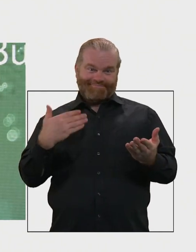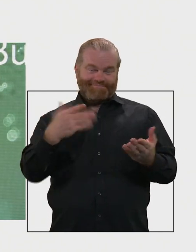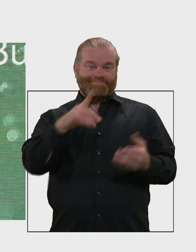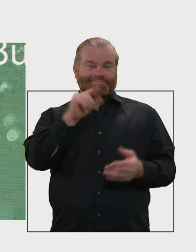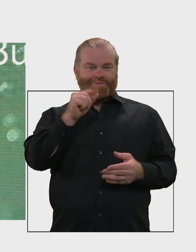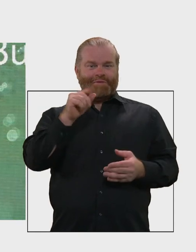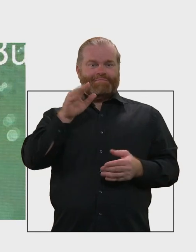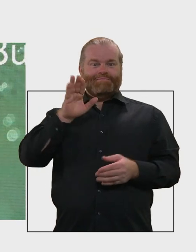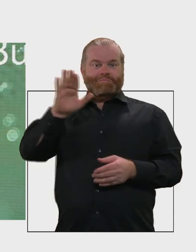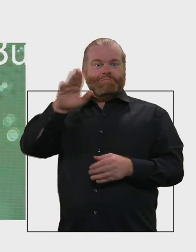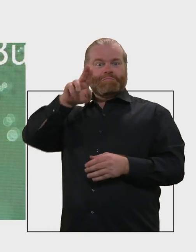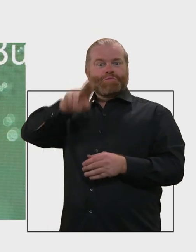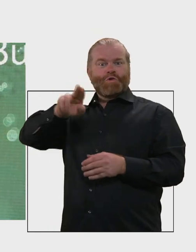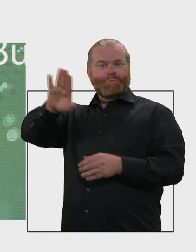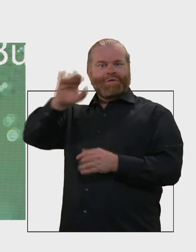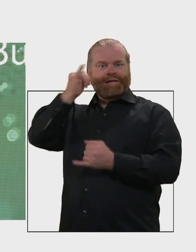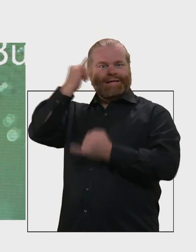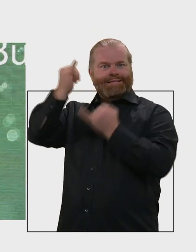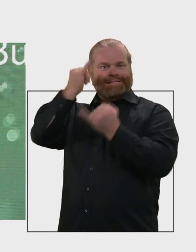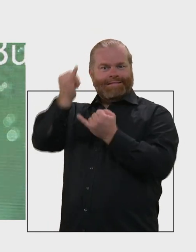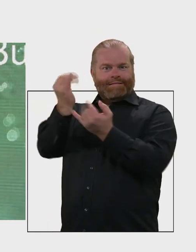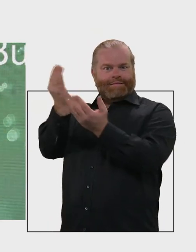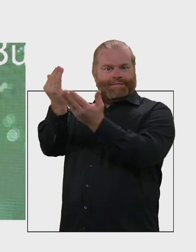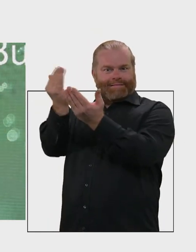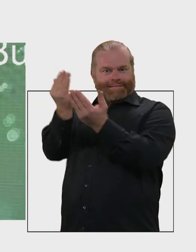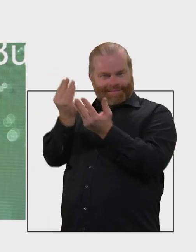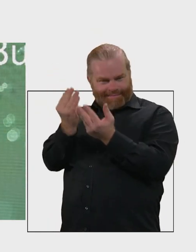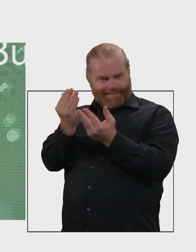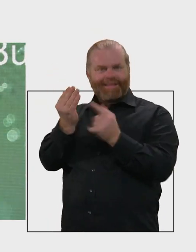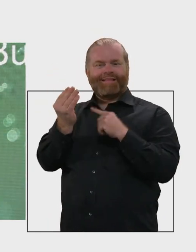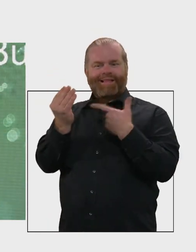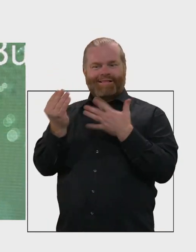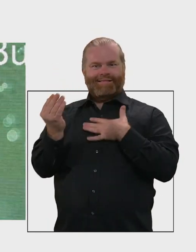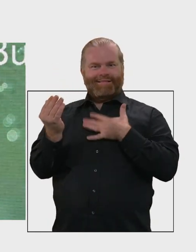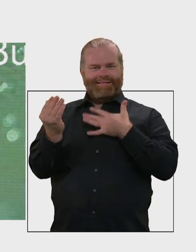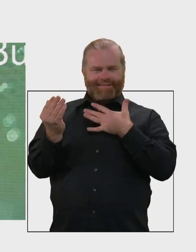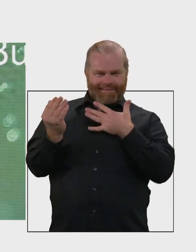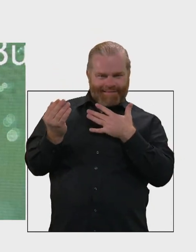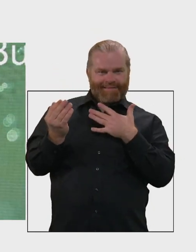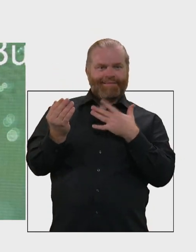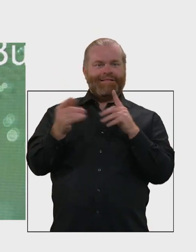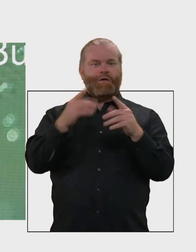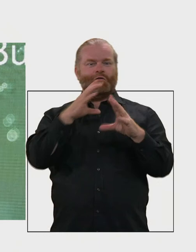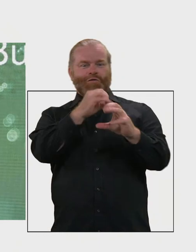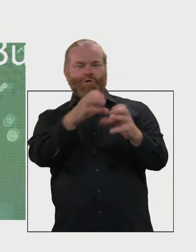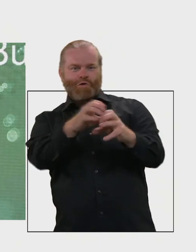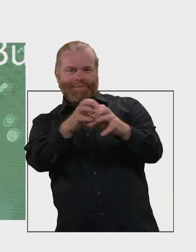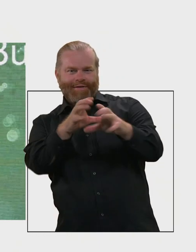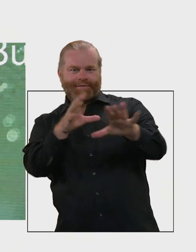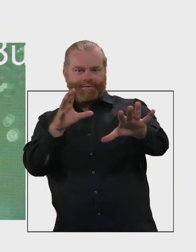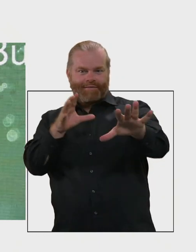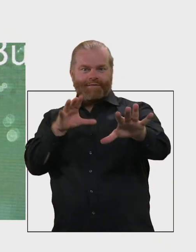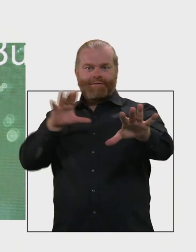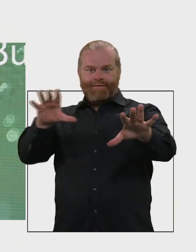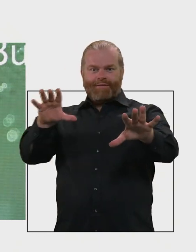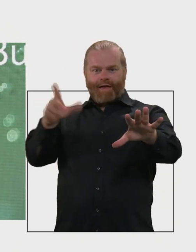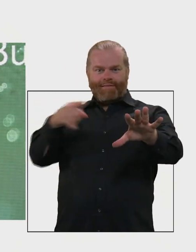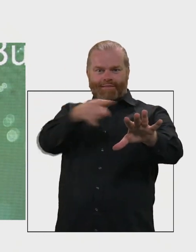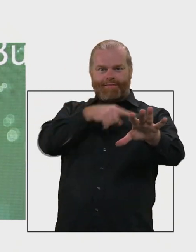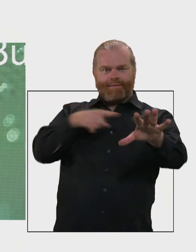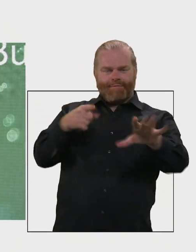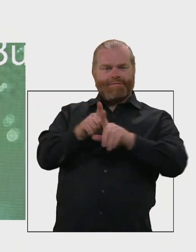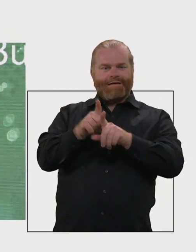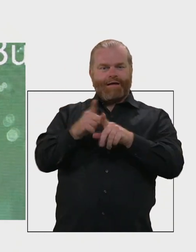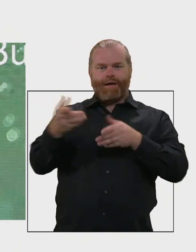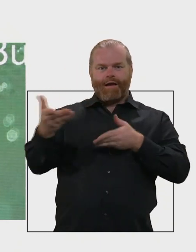Fall. Und dann ist es, wie gesagt, das habe ich schon gesagt, dieses gegenseitige Geben und Nehmen, und so viel anders laufen die Beratungen nicht.